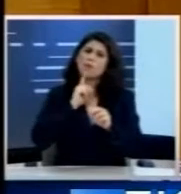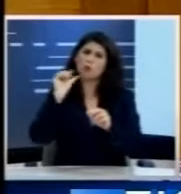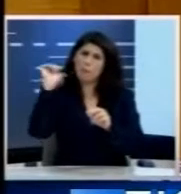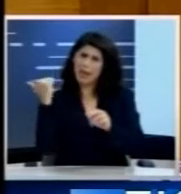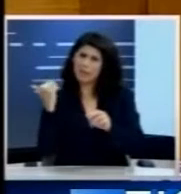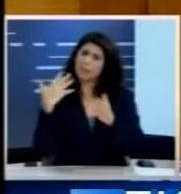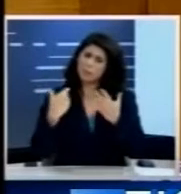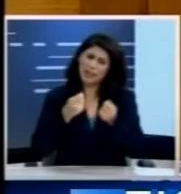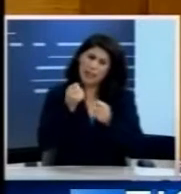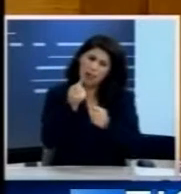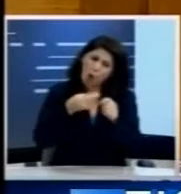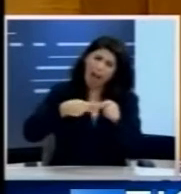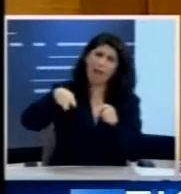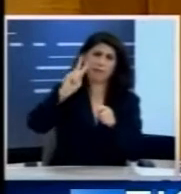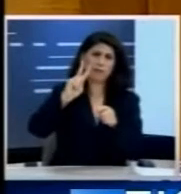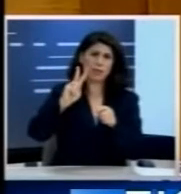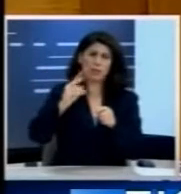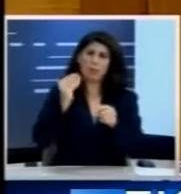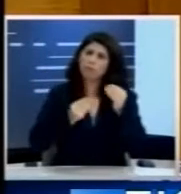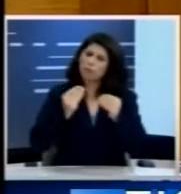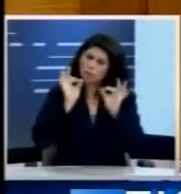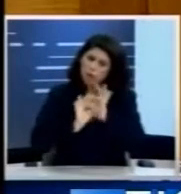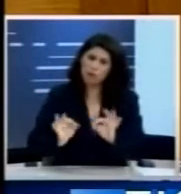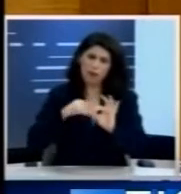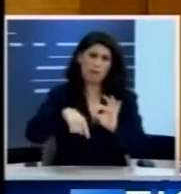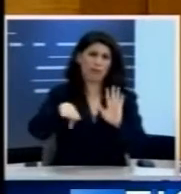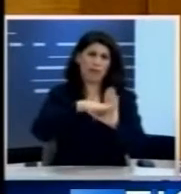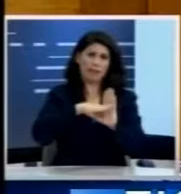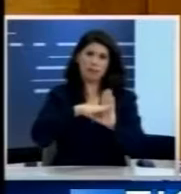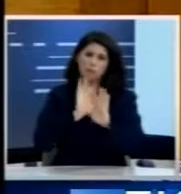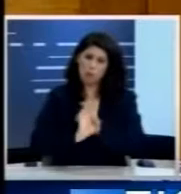πέρυσι υπήρξε, η οποία προβλέπεται από τη σχετική διάταξη.